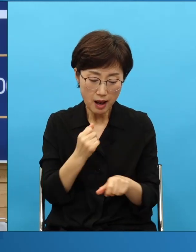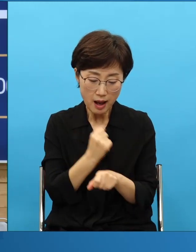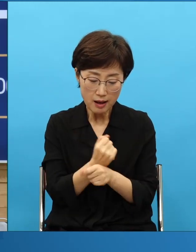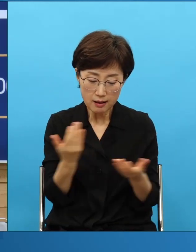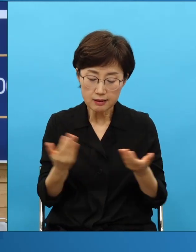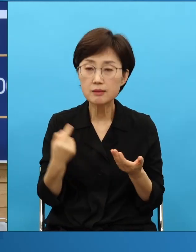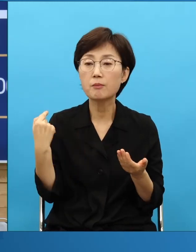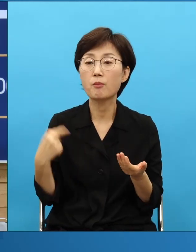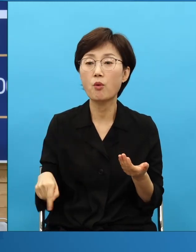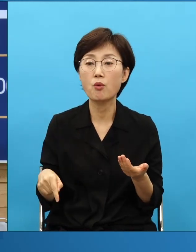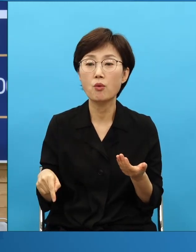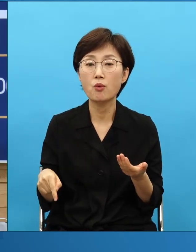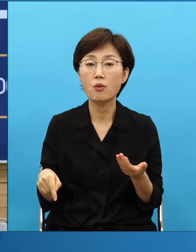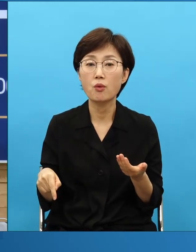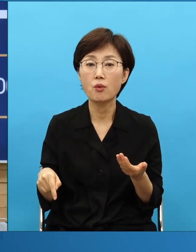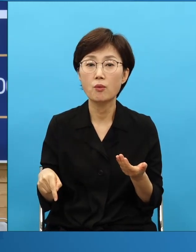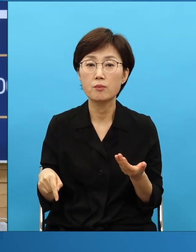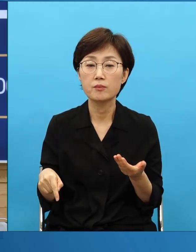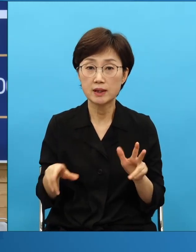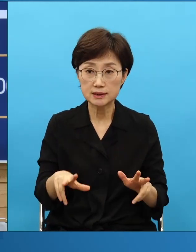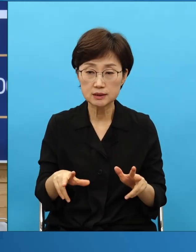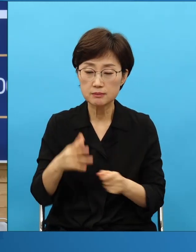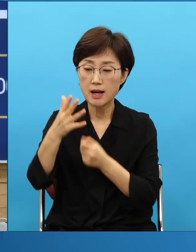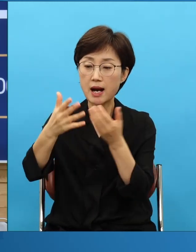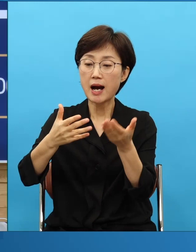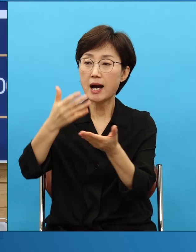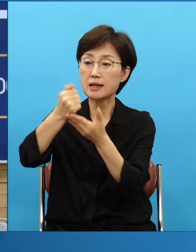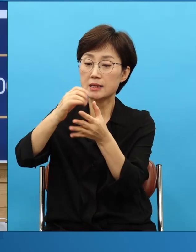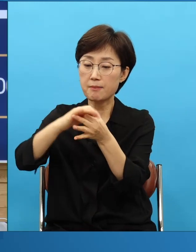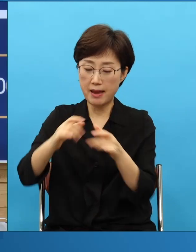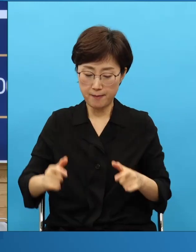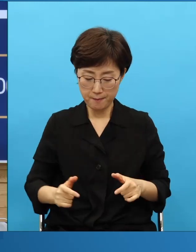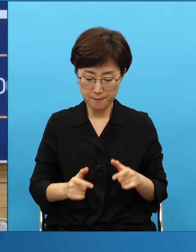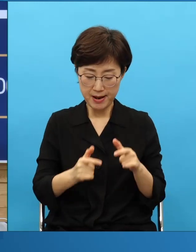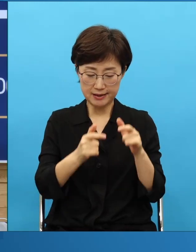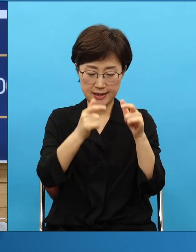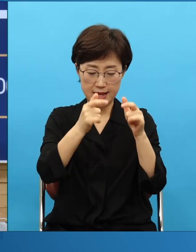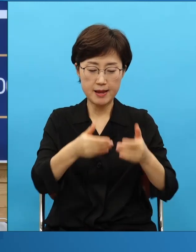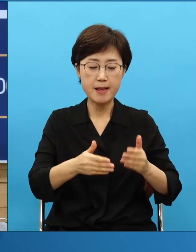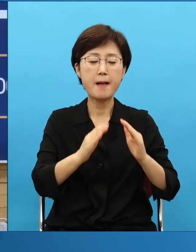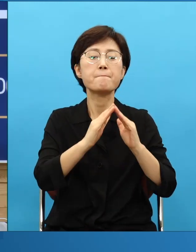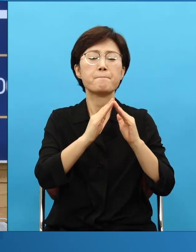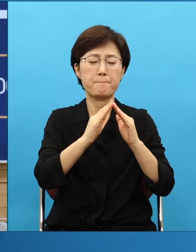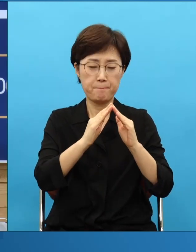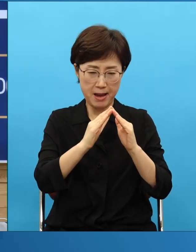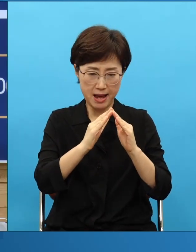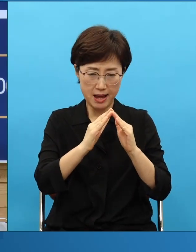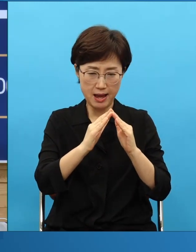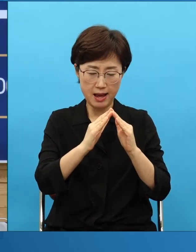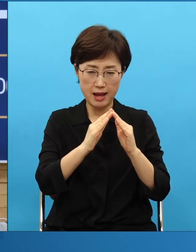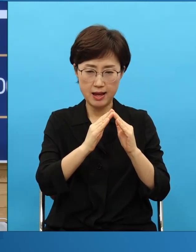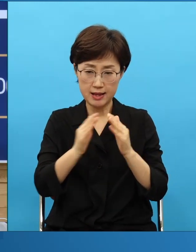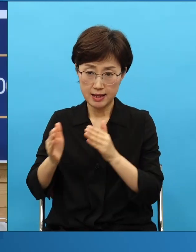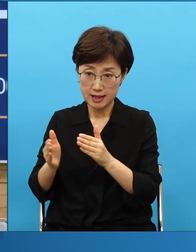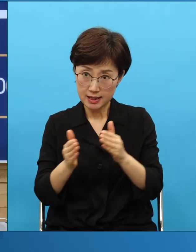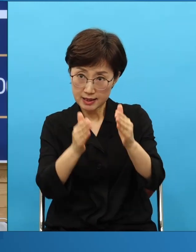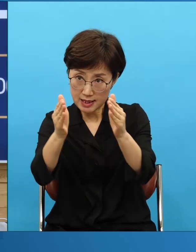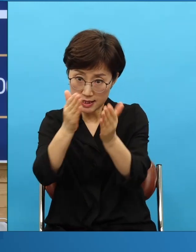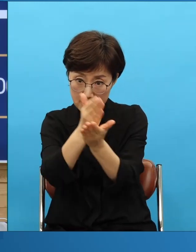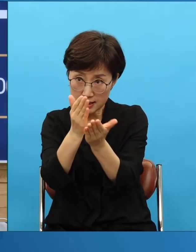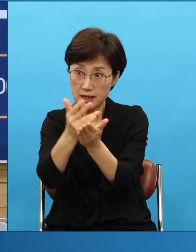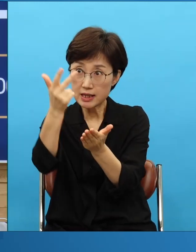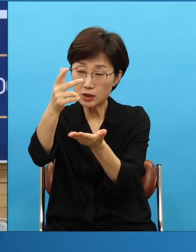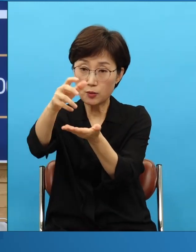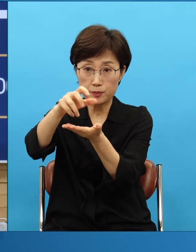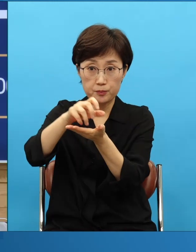do? 하나님의 망대를 지키고 그 여정과 이정표로 갈 파수꾼이 되라는 겁니다. It is to be the watchman, to keep